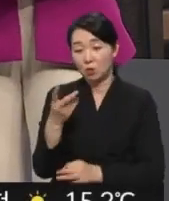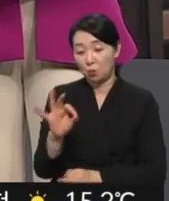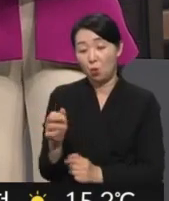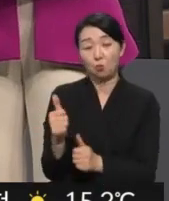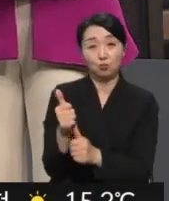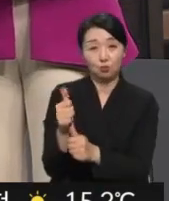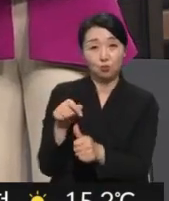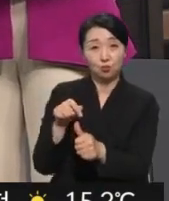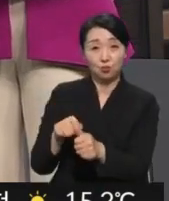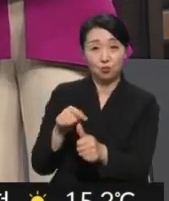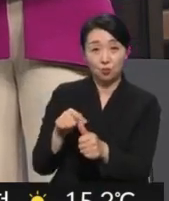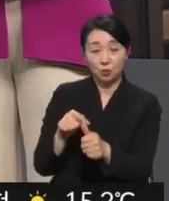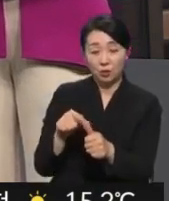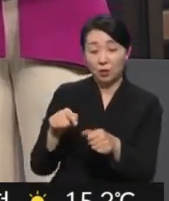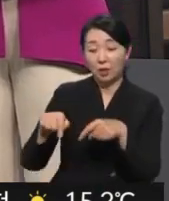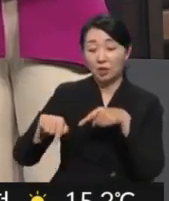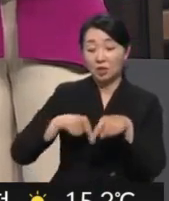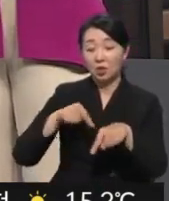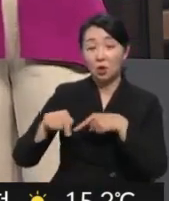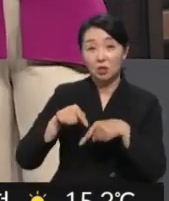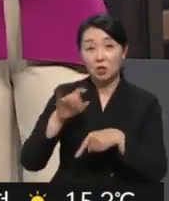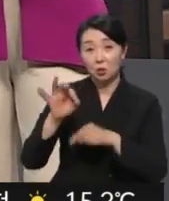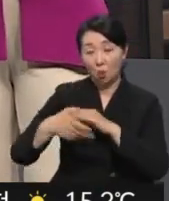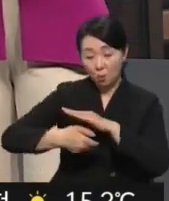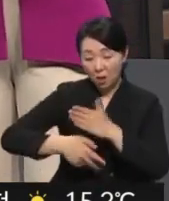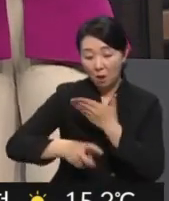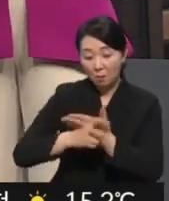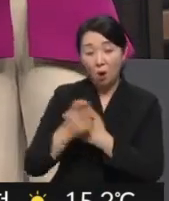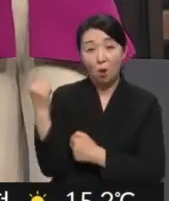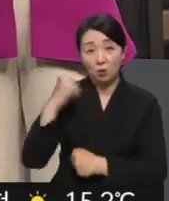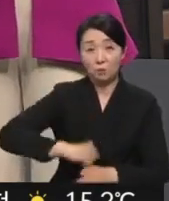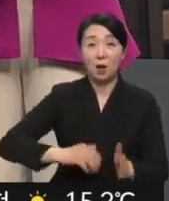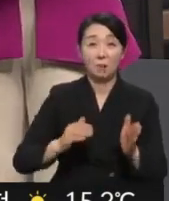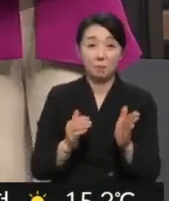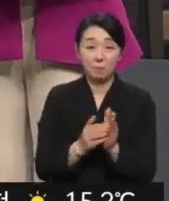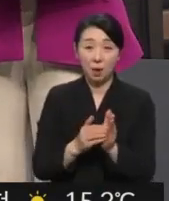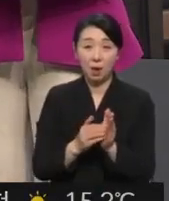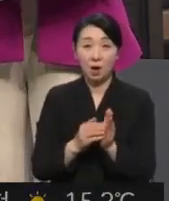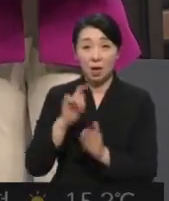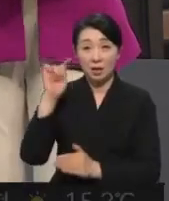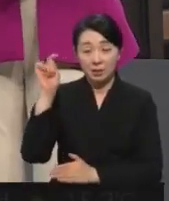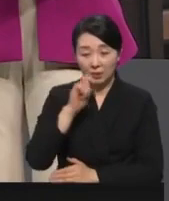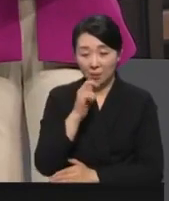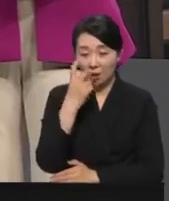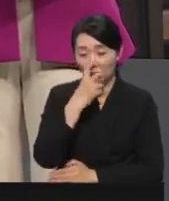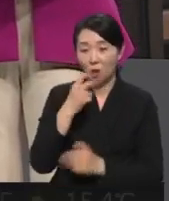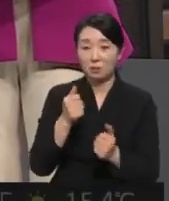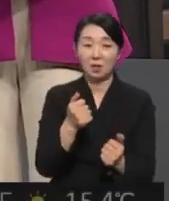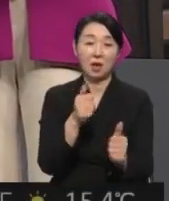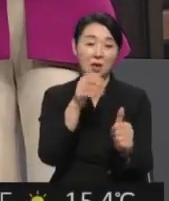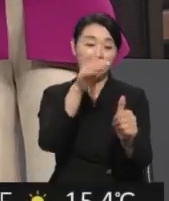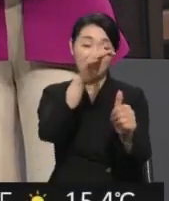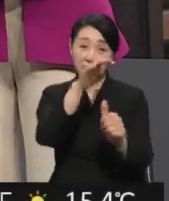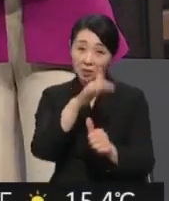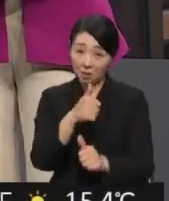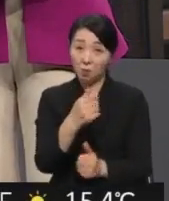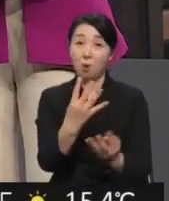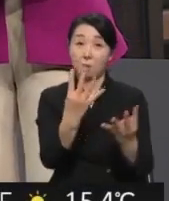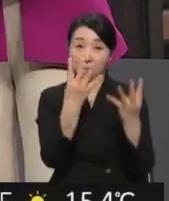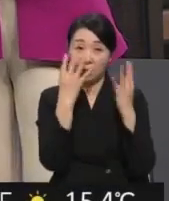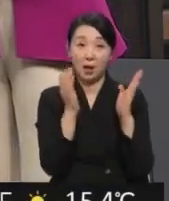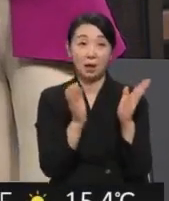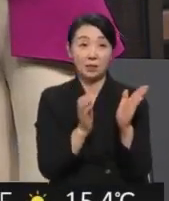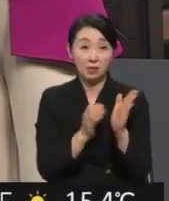부원장이 정치자금법 위반 혐의로 오늘 새벽 검찰에 전격 체포된 겁니다. 자택과